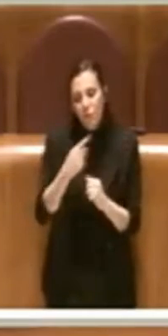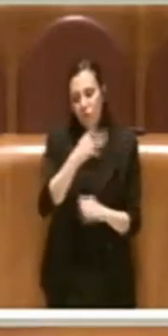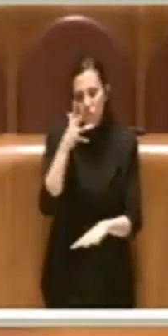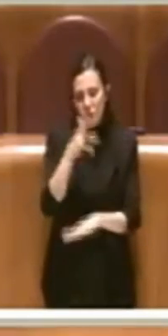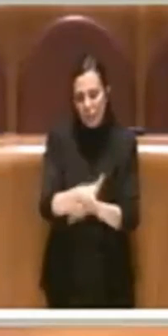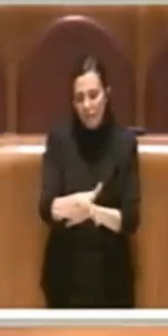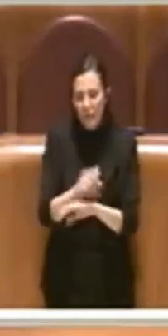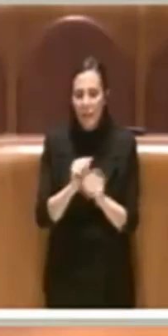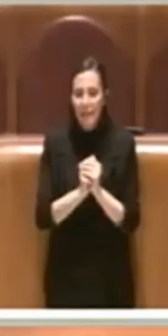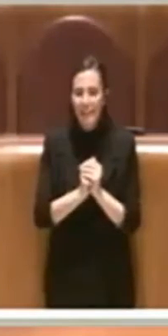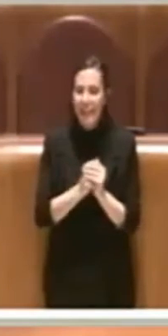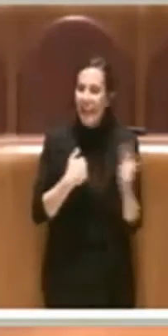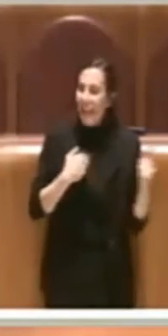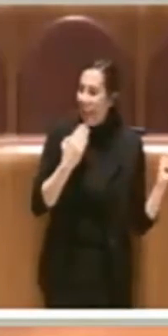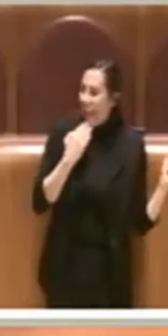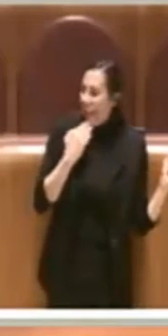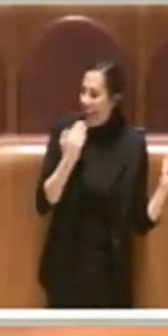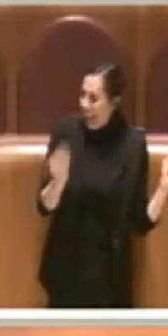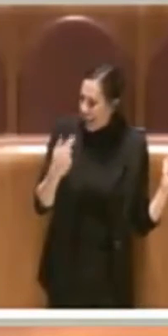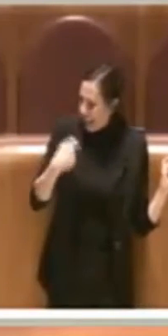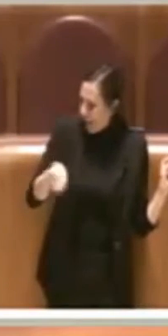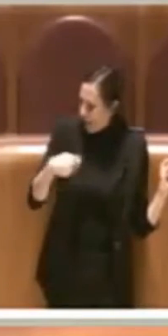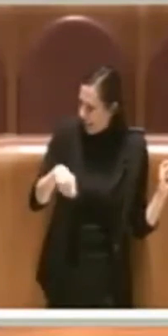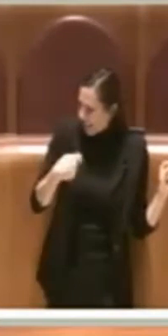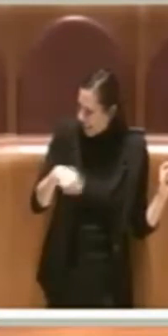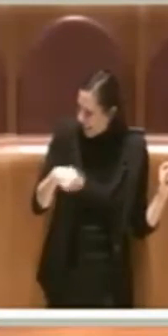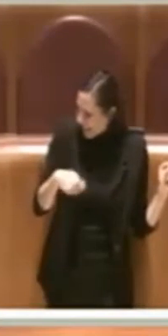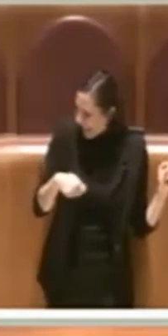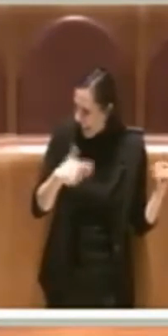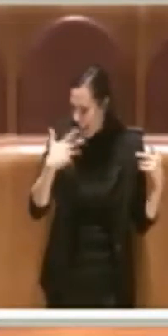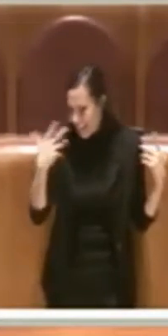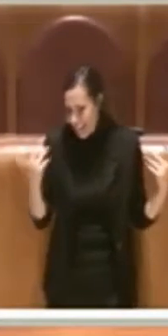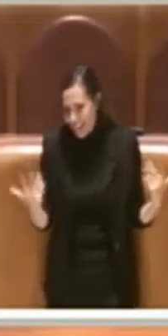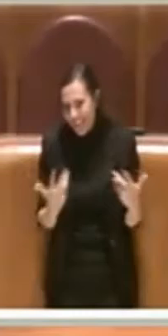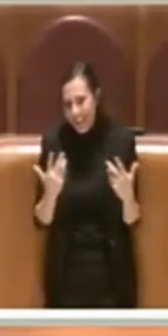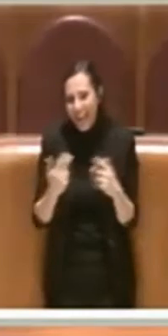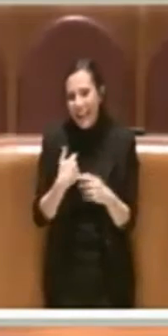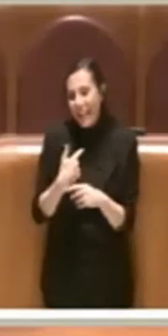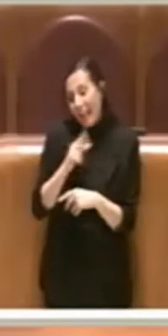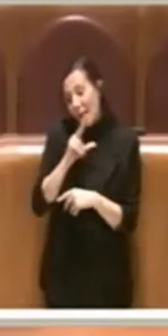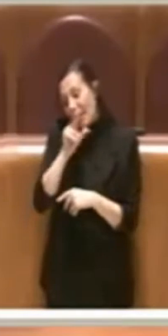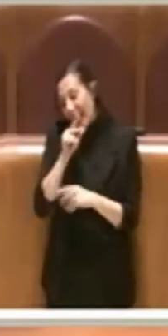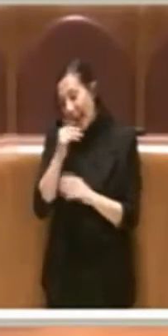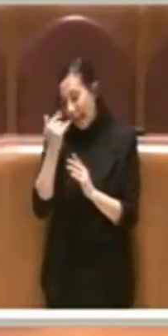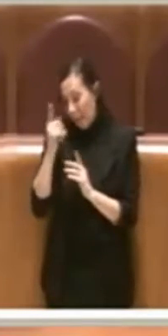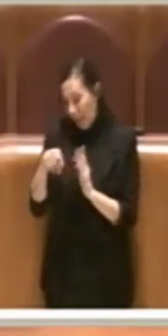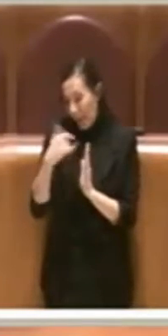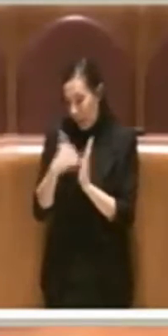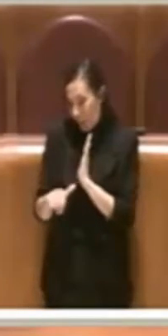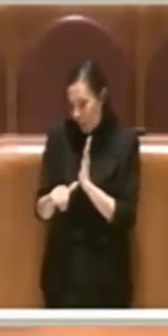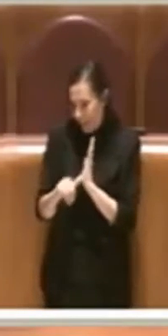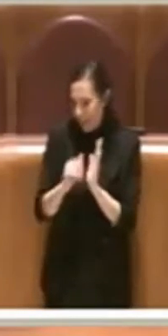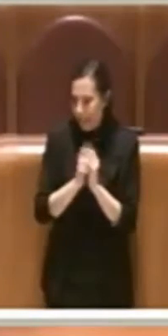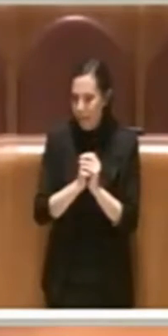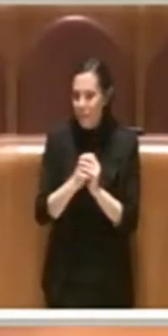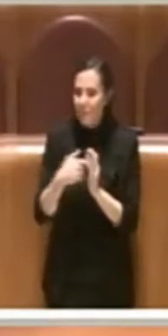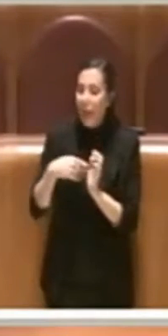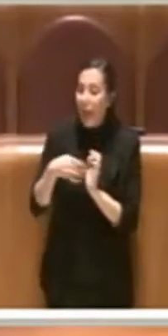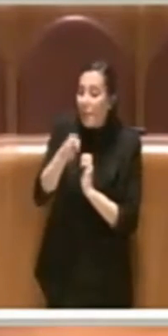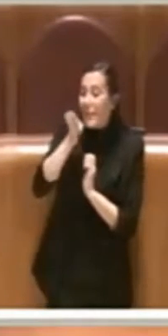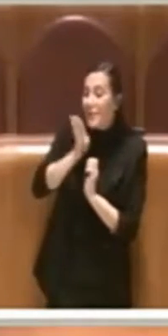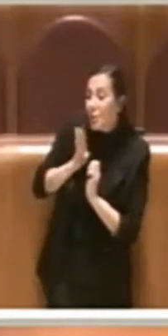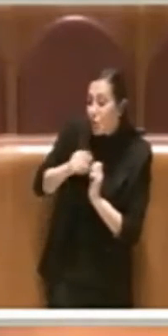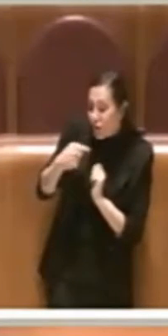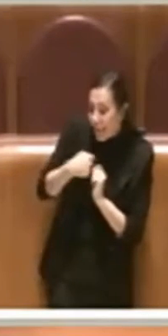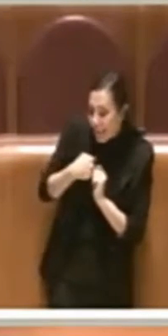Sì, grazie Presidente, non ho particolare, insomma, vezzo nel parlare per ultima. Allora, mi suggerivano qui